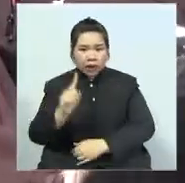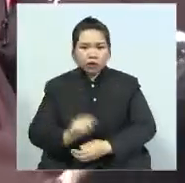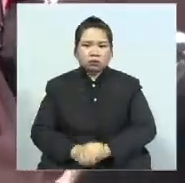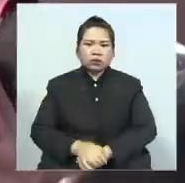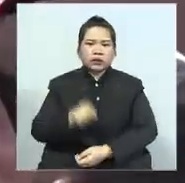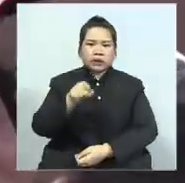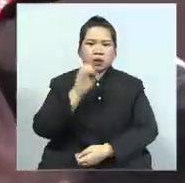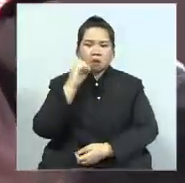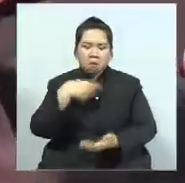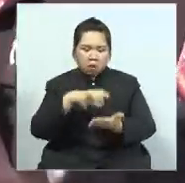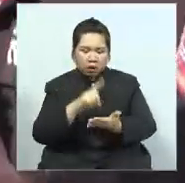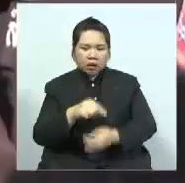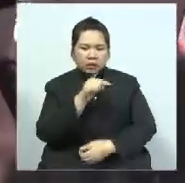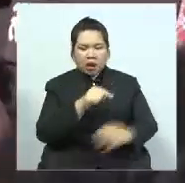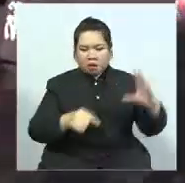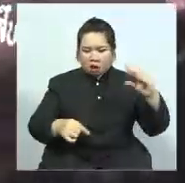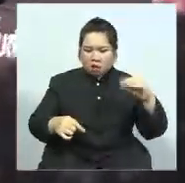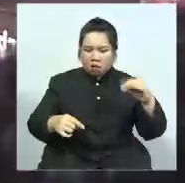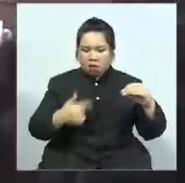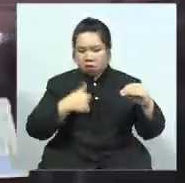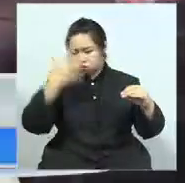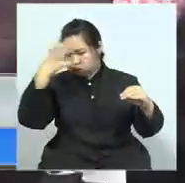ก็พูดแล้วผมก็ชั่ววูบไปเลย